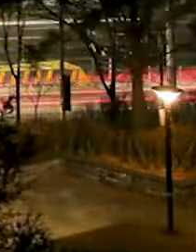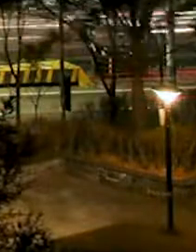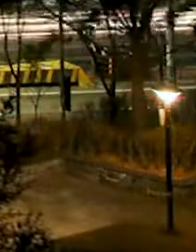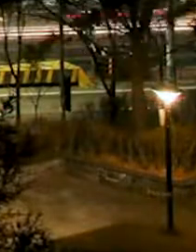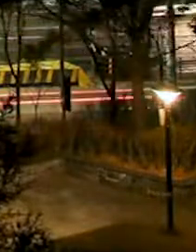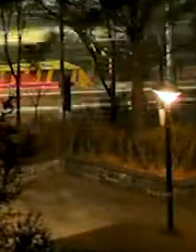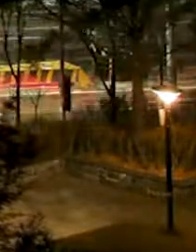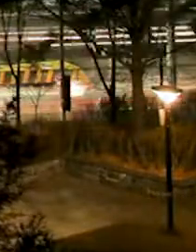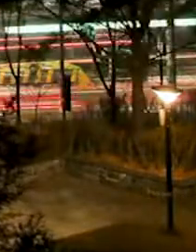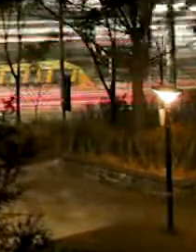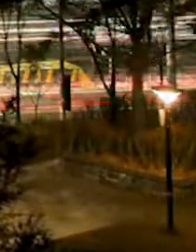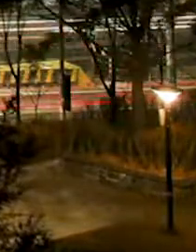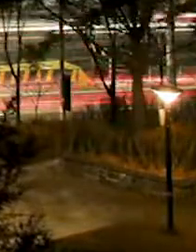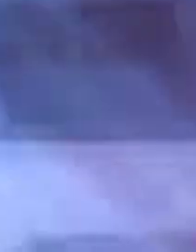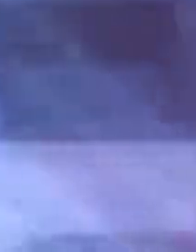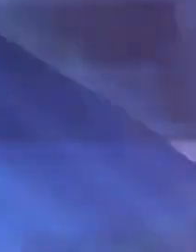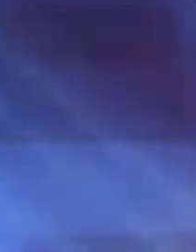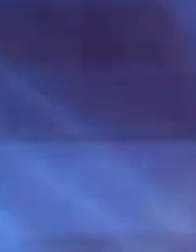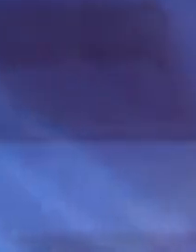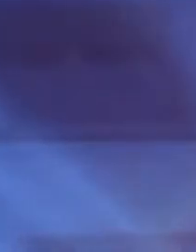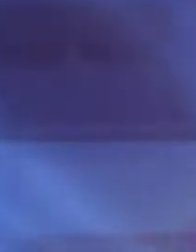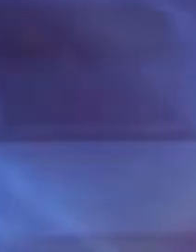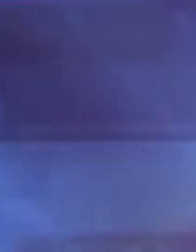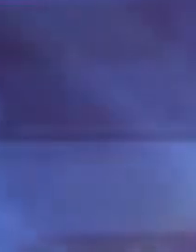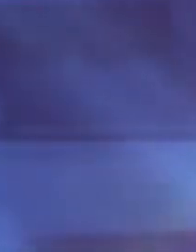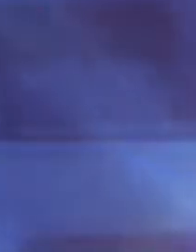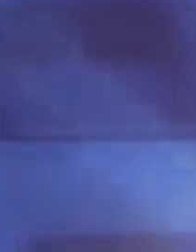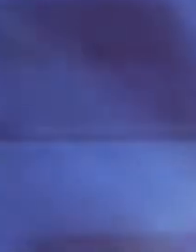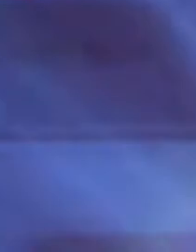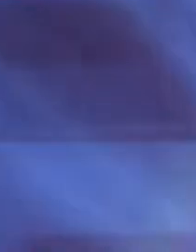방문하고 상인들을 격려했습니다.